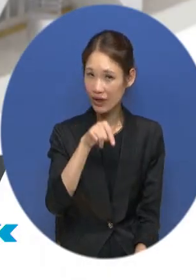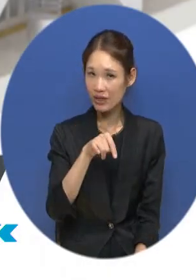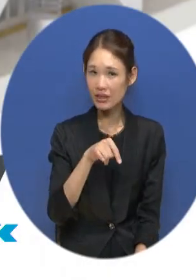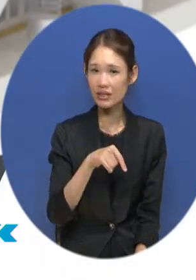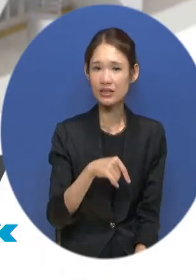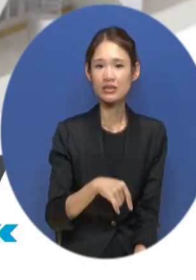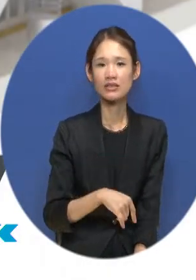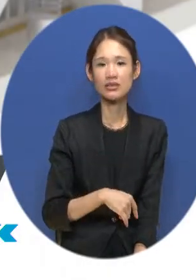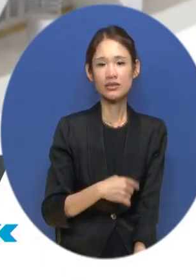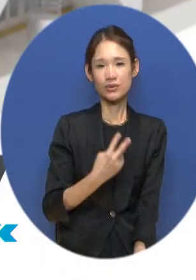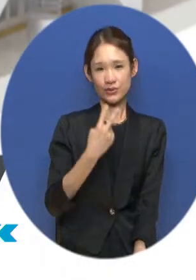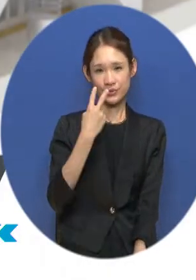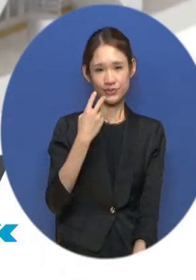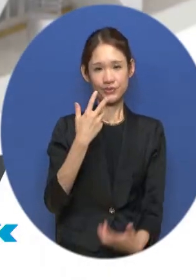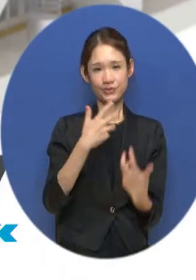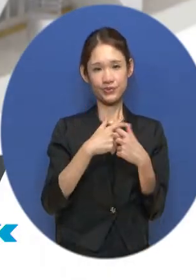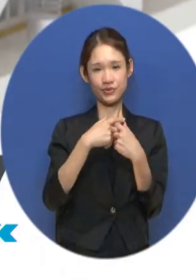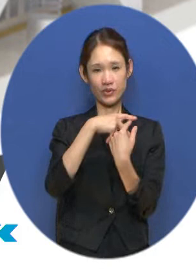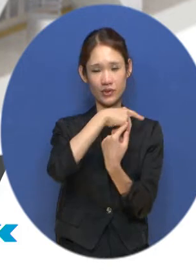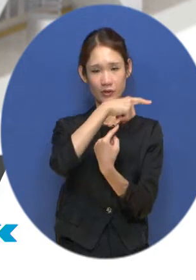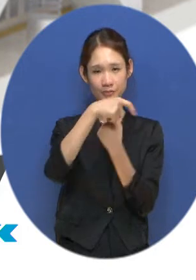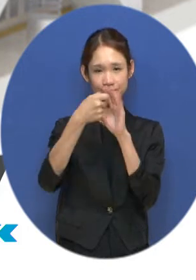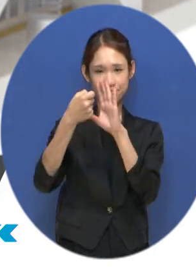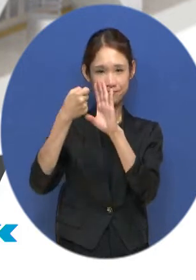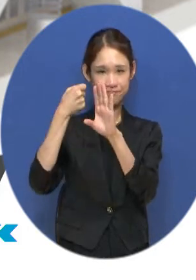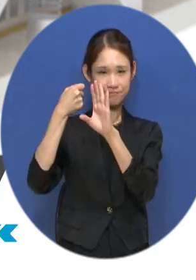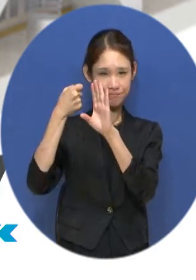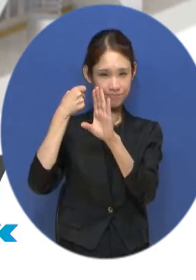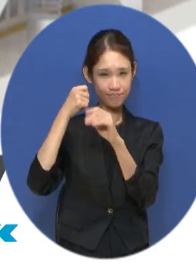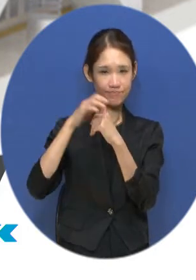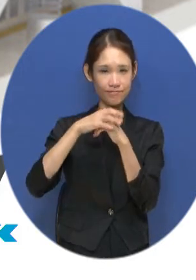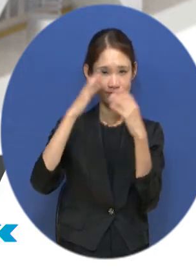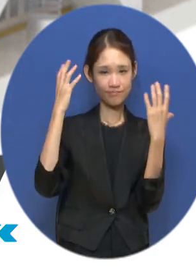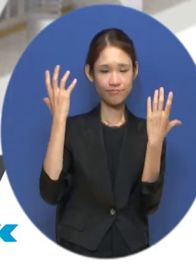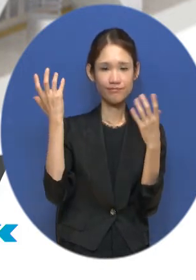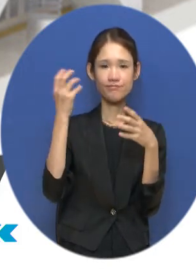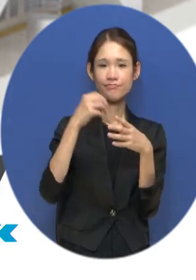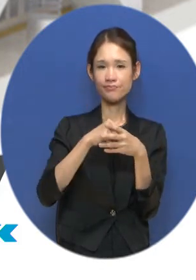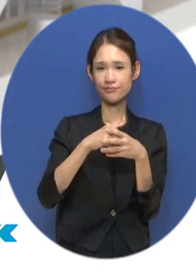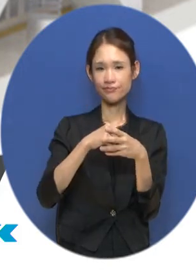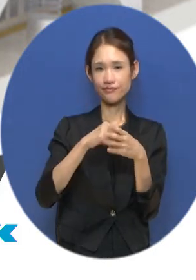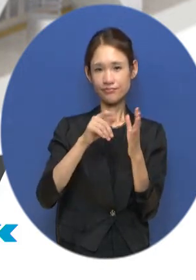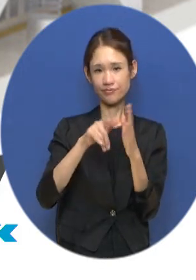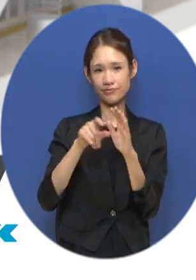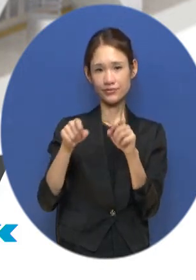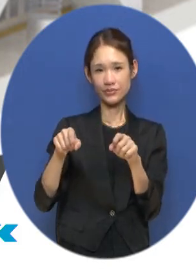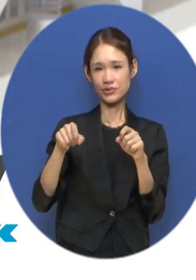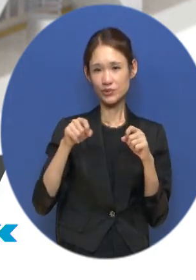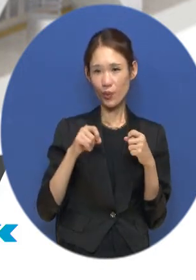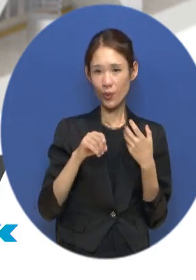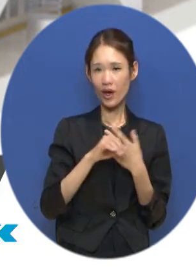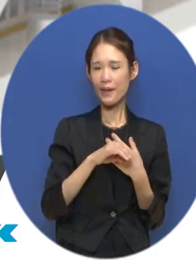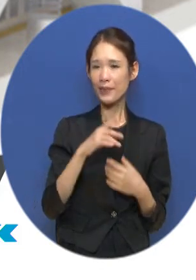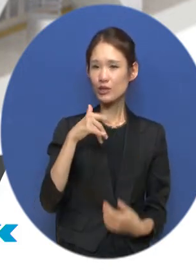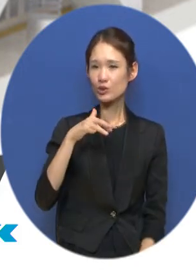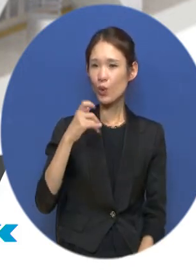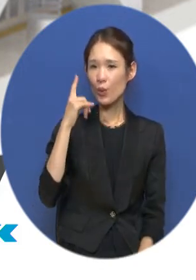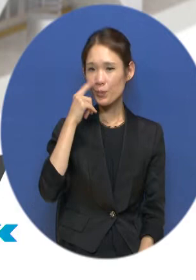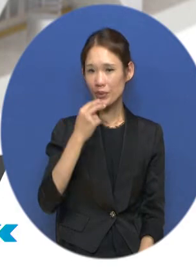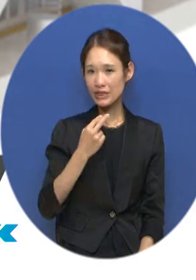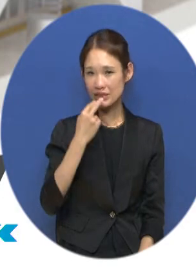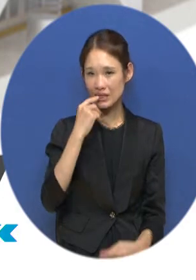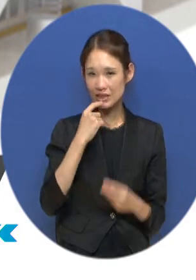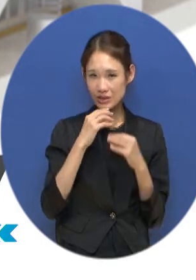공조장치는 이제 환기, 이제 공기 정화장치를 다 포함하는 장치인데요. 그때 이제 이걸 적용하면 초미세먼지 공기질은